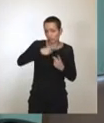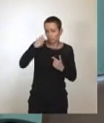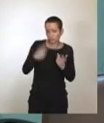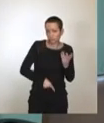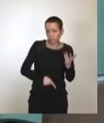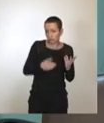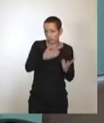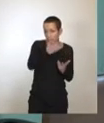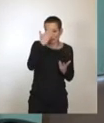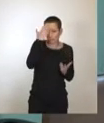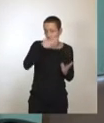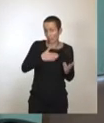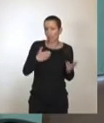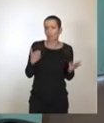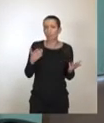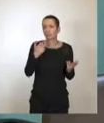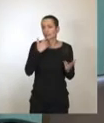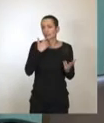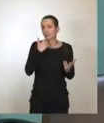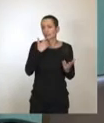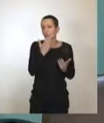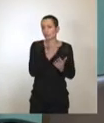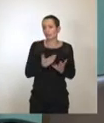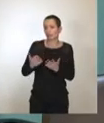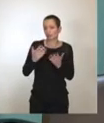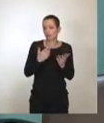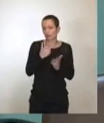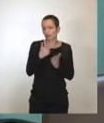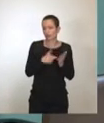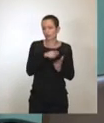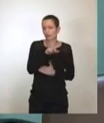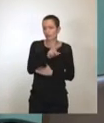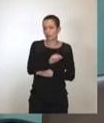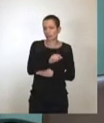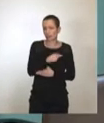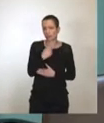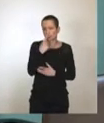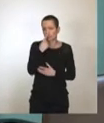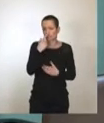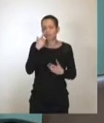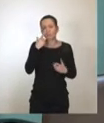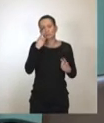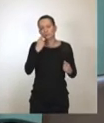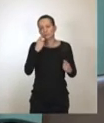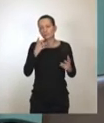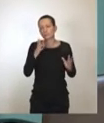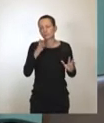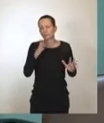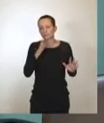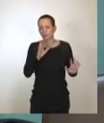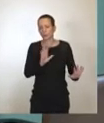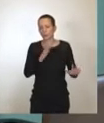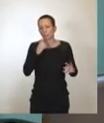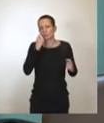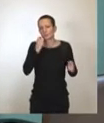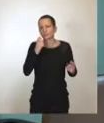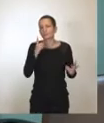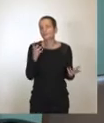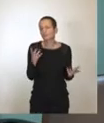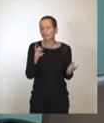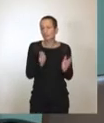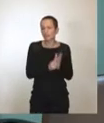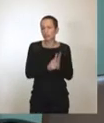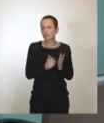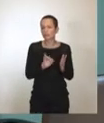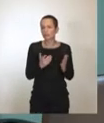tous. Donc, du coup, les chiffres qui apparaissent pour certains sont à prendre avec certaines précautions, notamment lorsqu'il